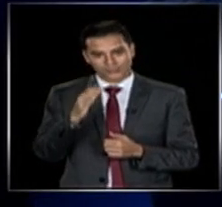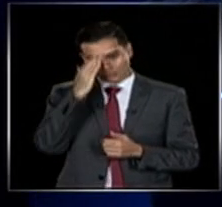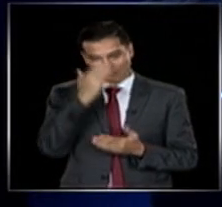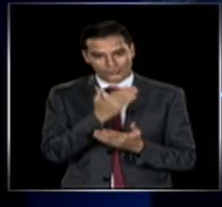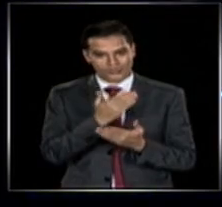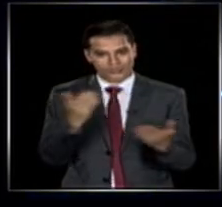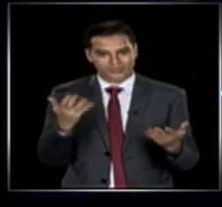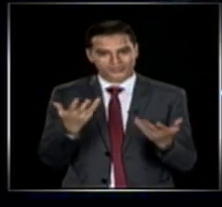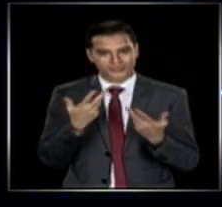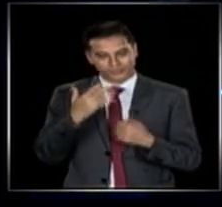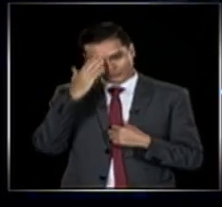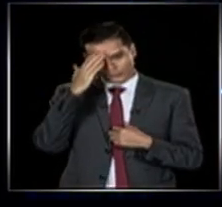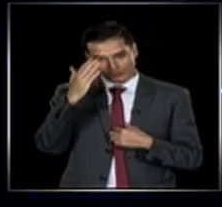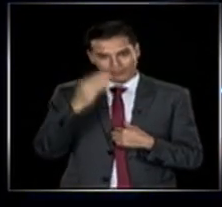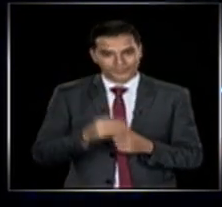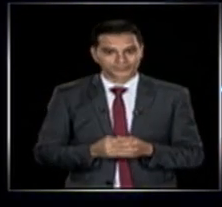شكرا.